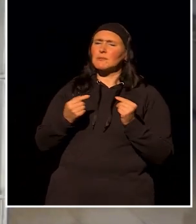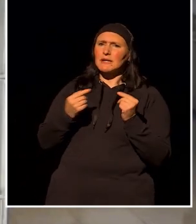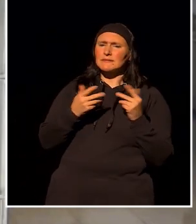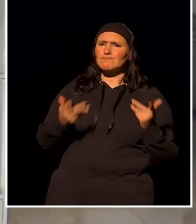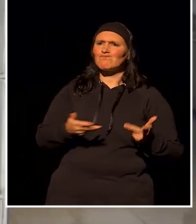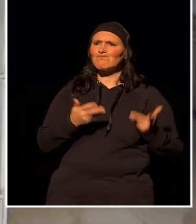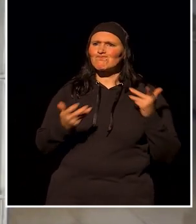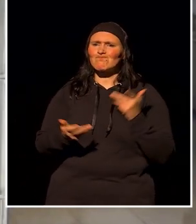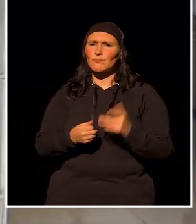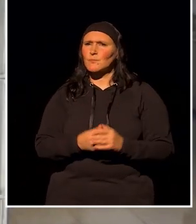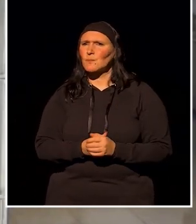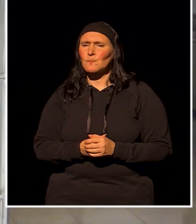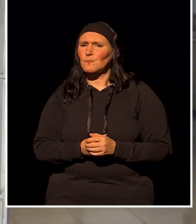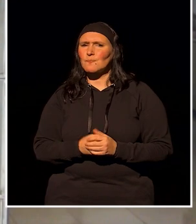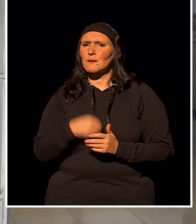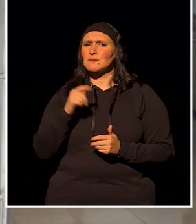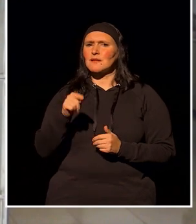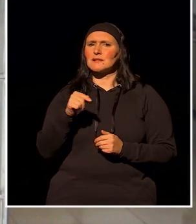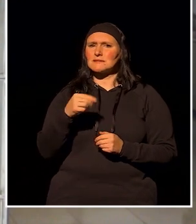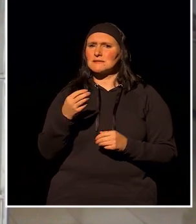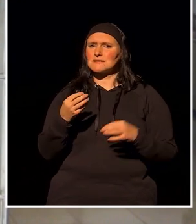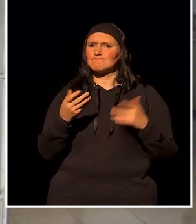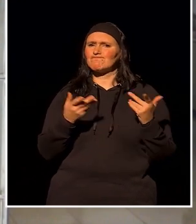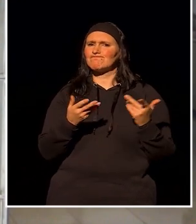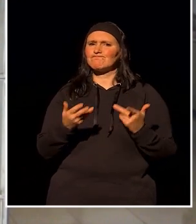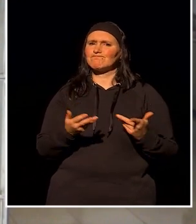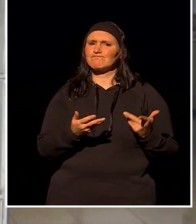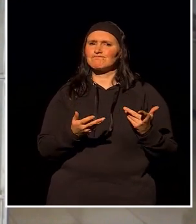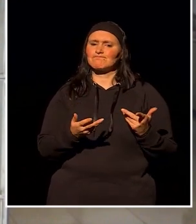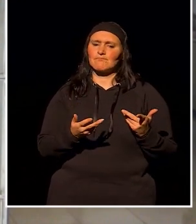Dinge, die auch mit 9-11 zu tun haben.